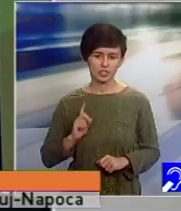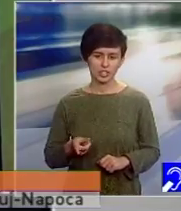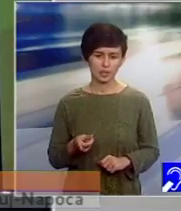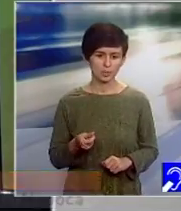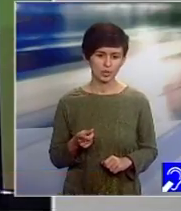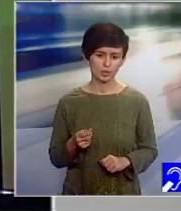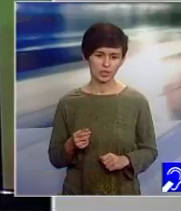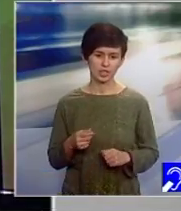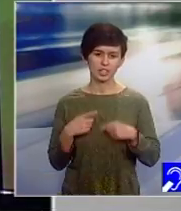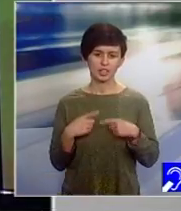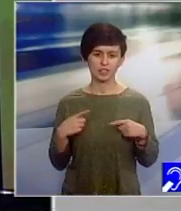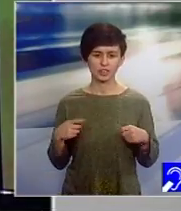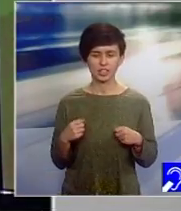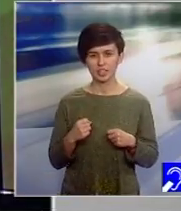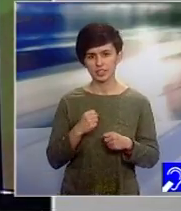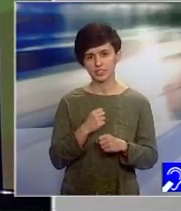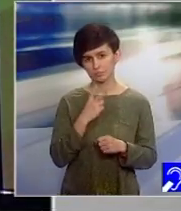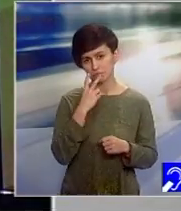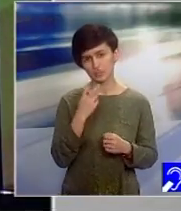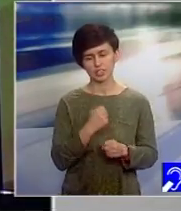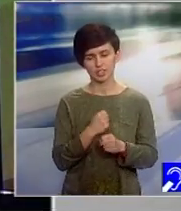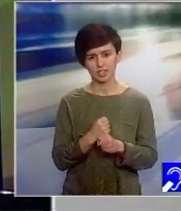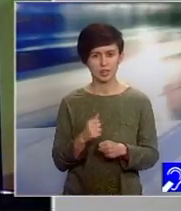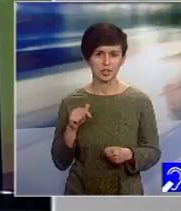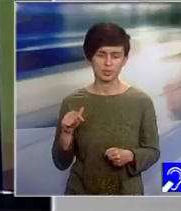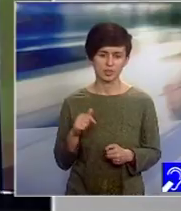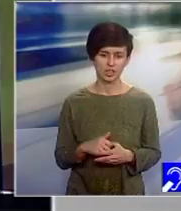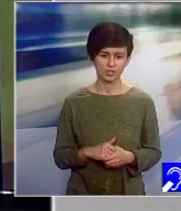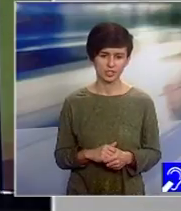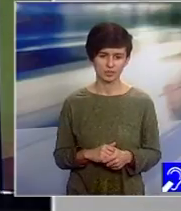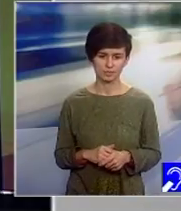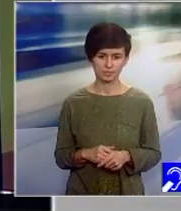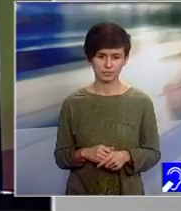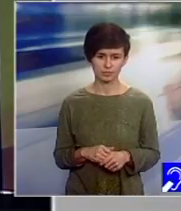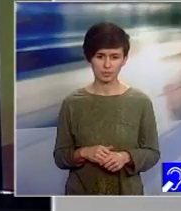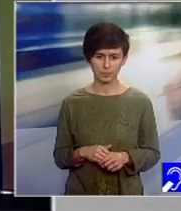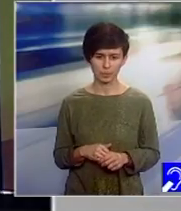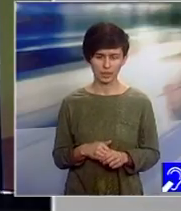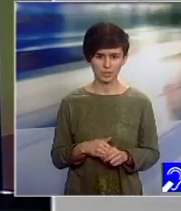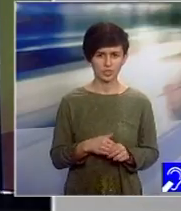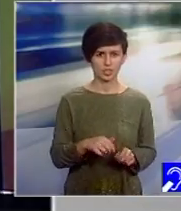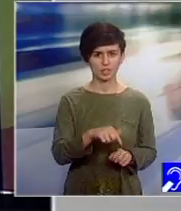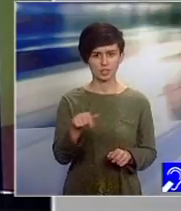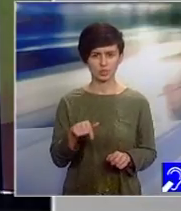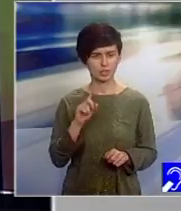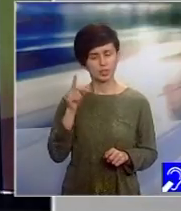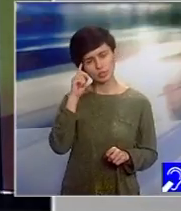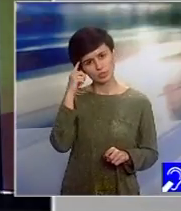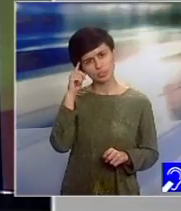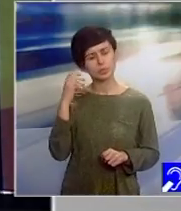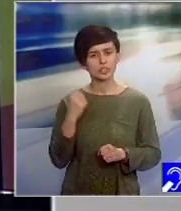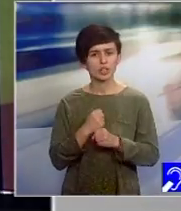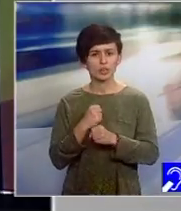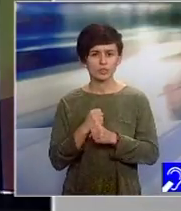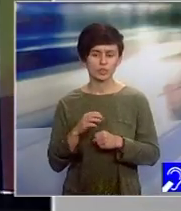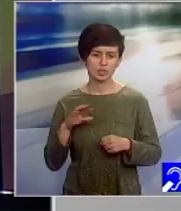vadă de treaba lui și atunci tare bine ar fi în țara asta. Înțelegi? Și noi nu știm ce au făcut celelalte. E problema lor. Probabil că